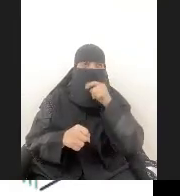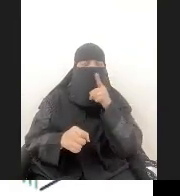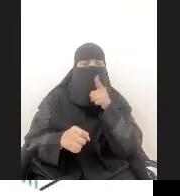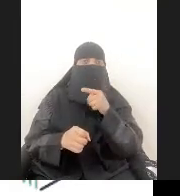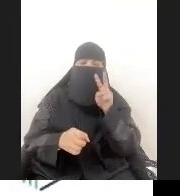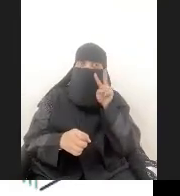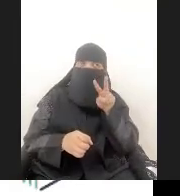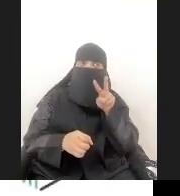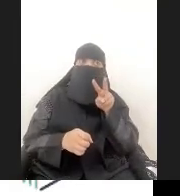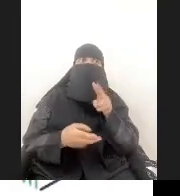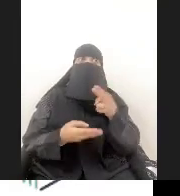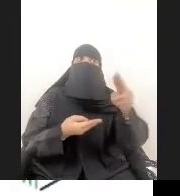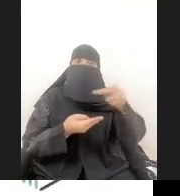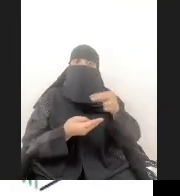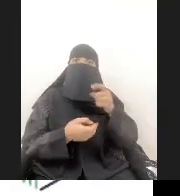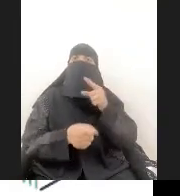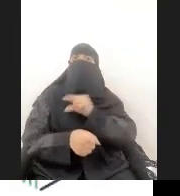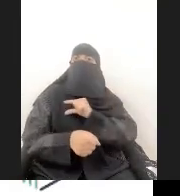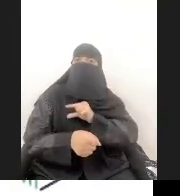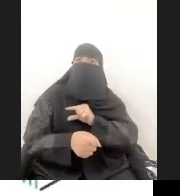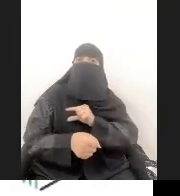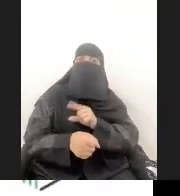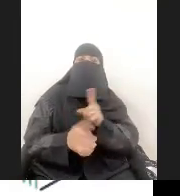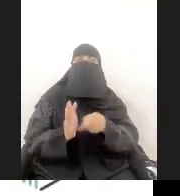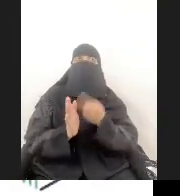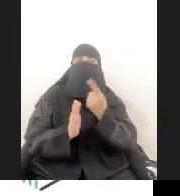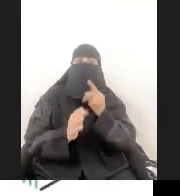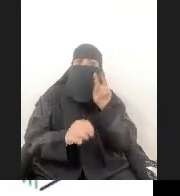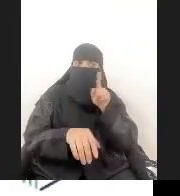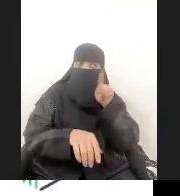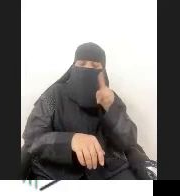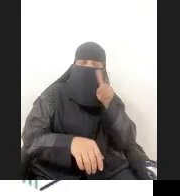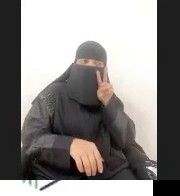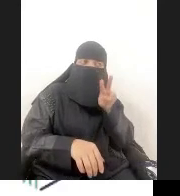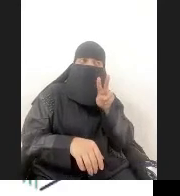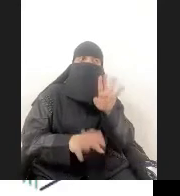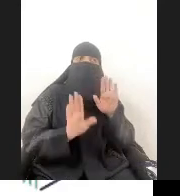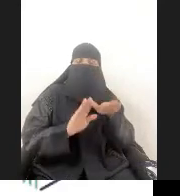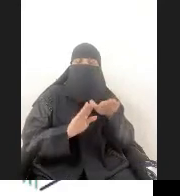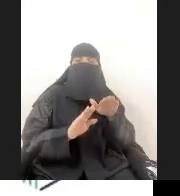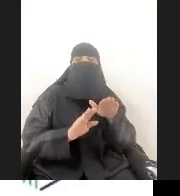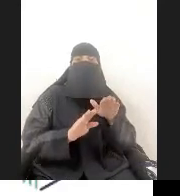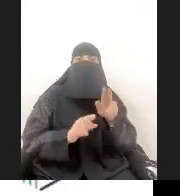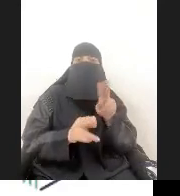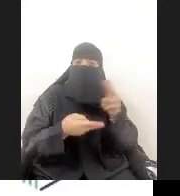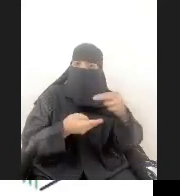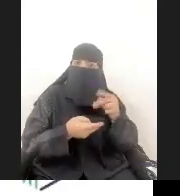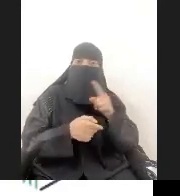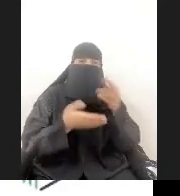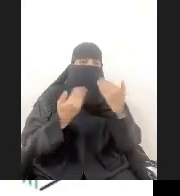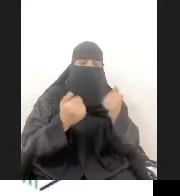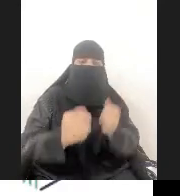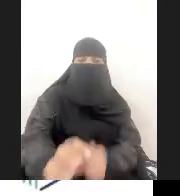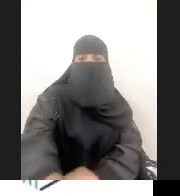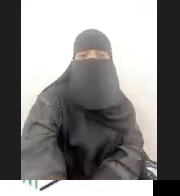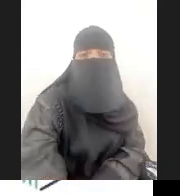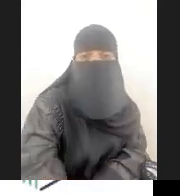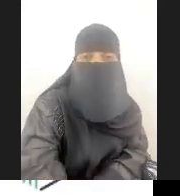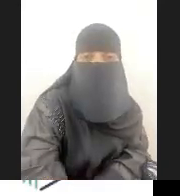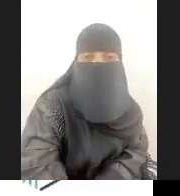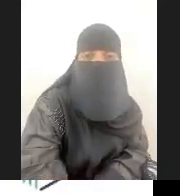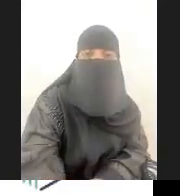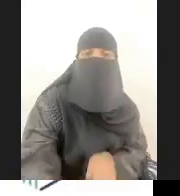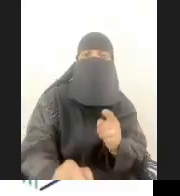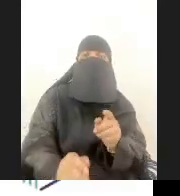أرجو بأني قد وفقت في تسليط بعض الأفكار. عناصر تؤثر في فاعلية التصميم التعليمي ذكروها الزملاء، التفاعل